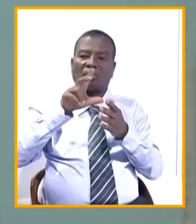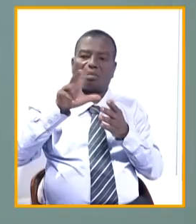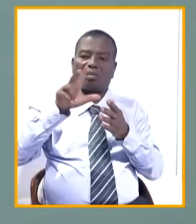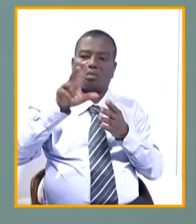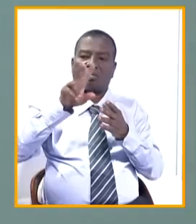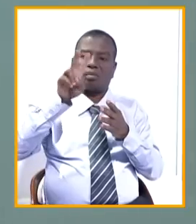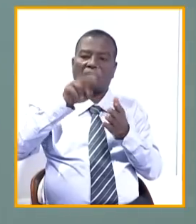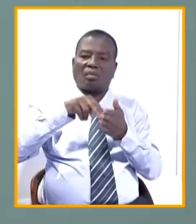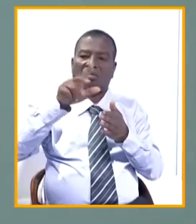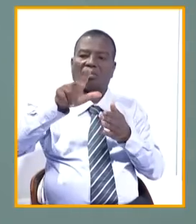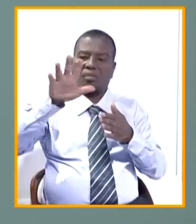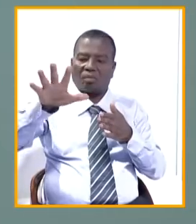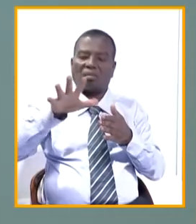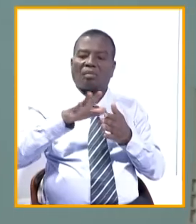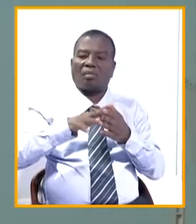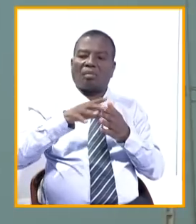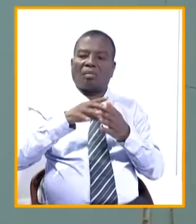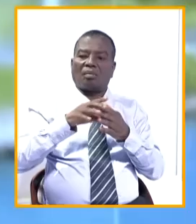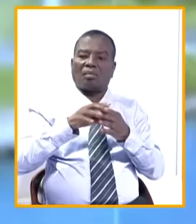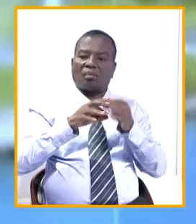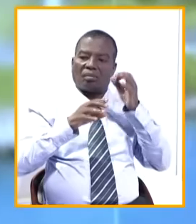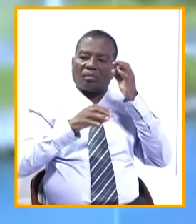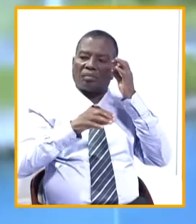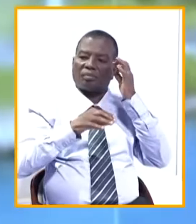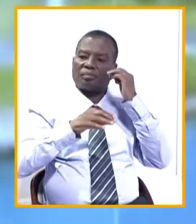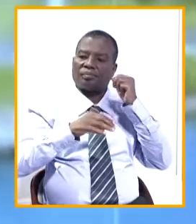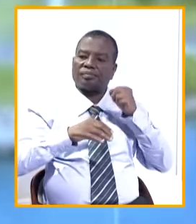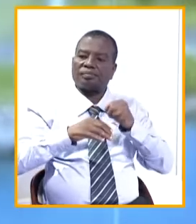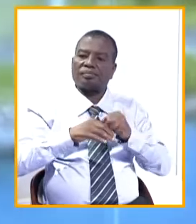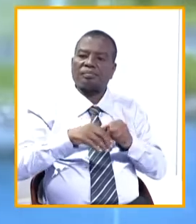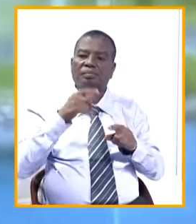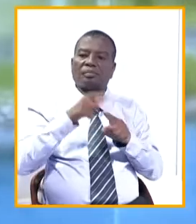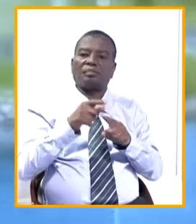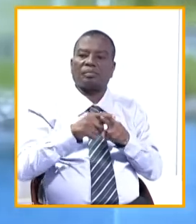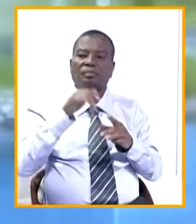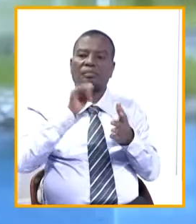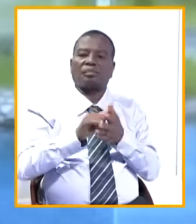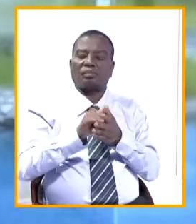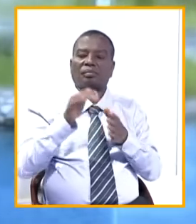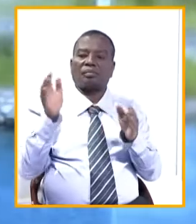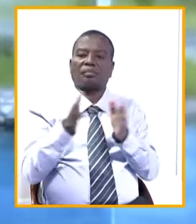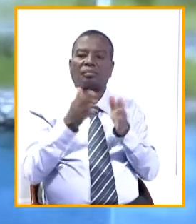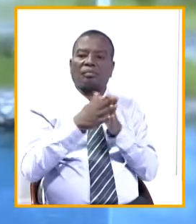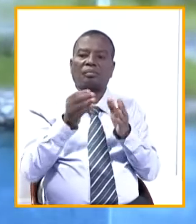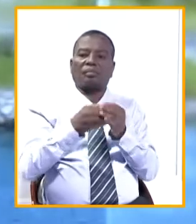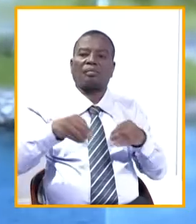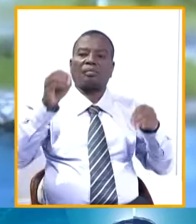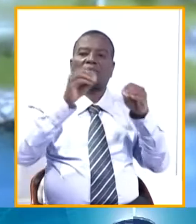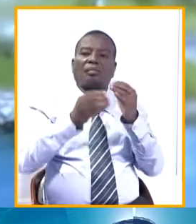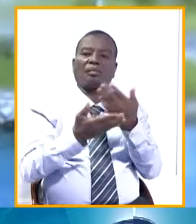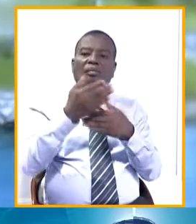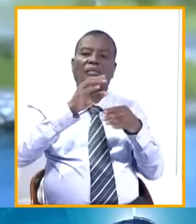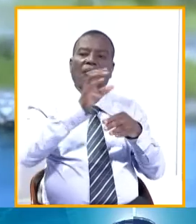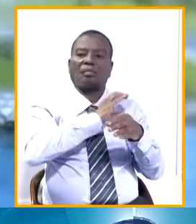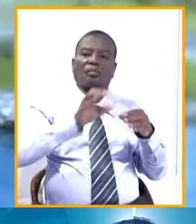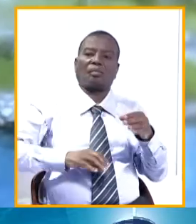2023-2024-2025 du district autonome de Yamoussoukro. Un mot à présent sur cette rencontre organisée récemment dans la